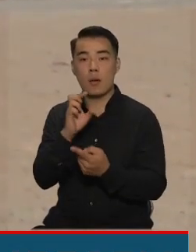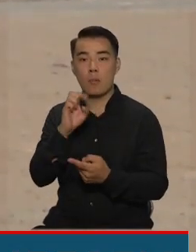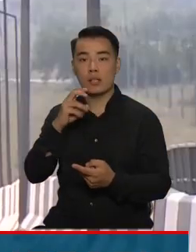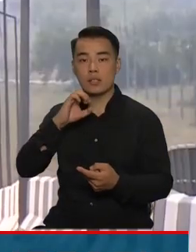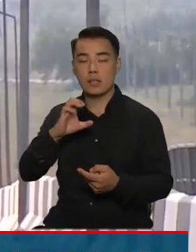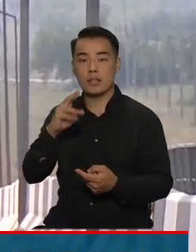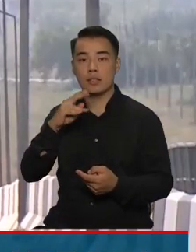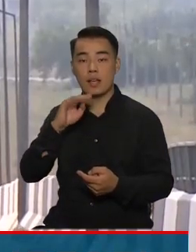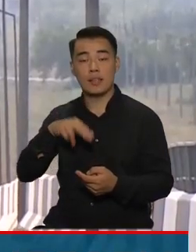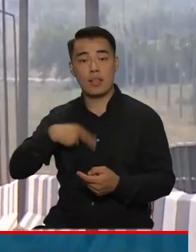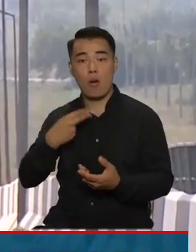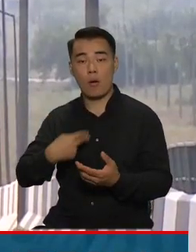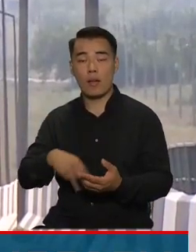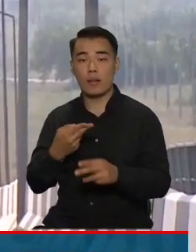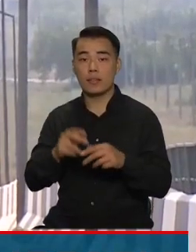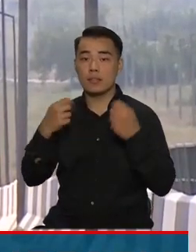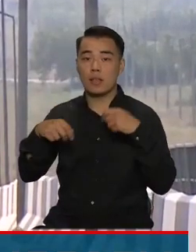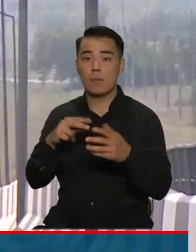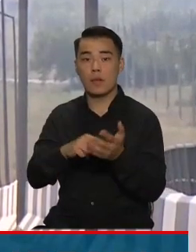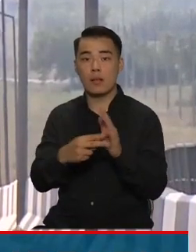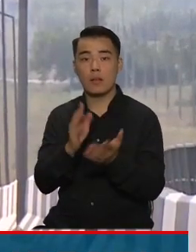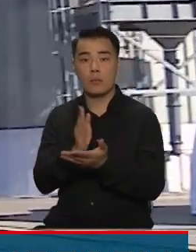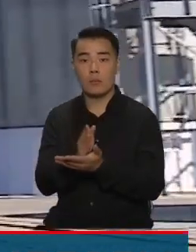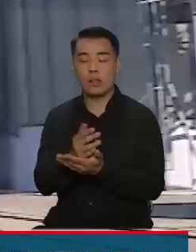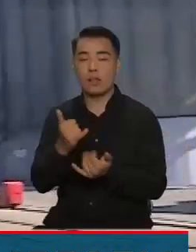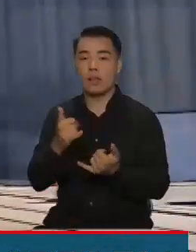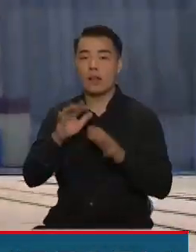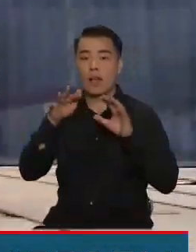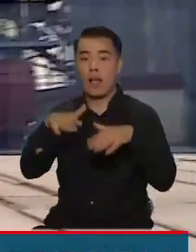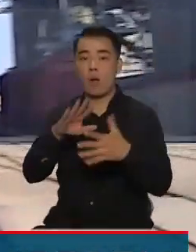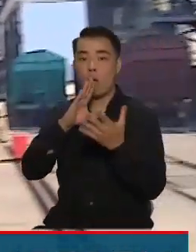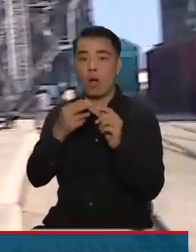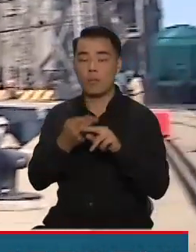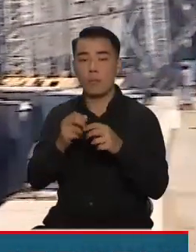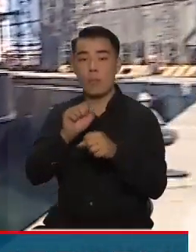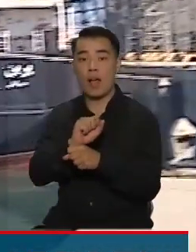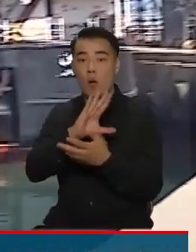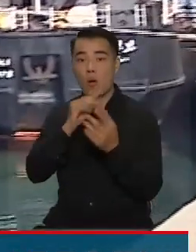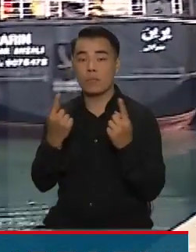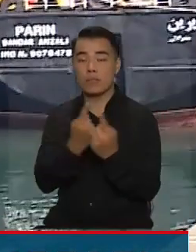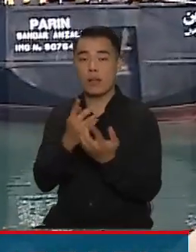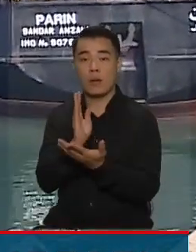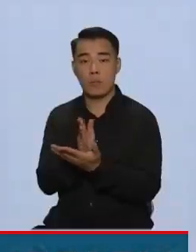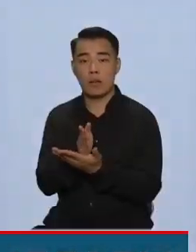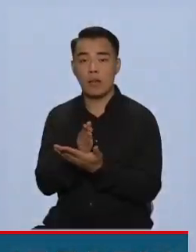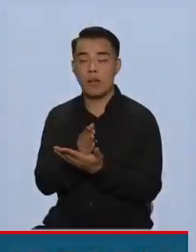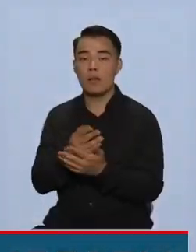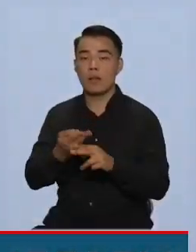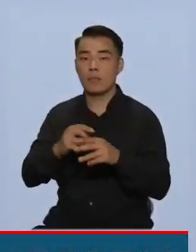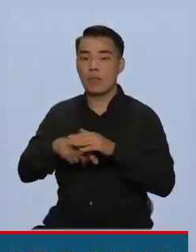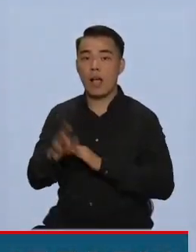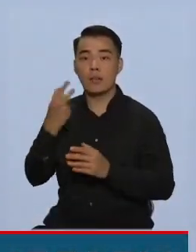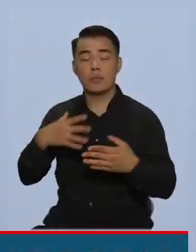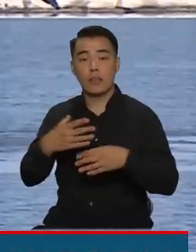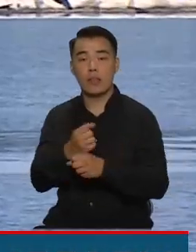Қытайда қыруар табысқа жол ашатын жоба. Сондай-ақ Транскаспи халықаралық көлік дәлізінің мүмкіндіктері зор. Қысқасы, жету бағыты кеңейген